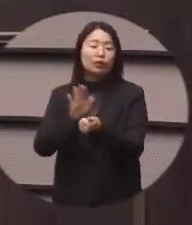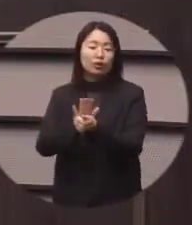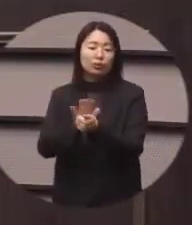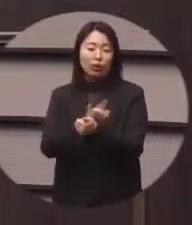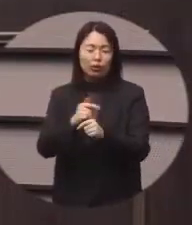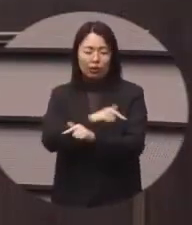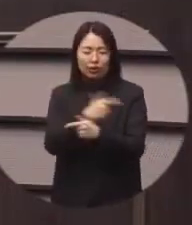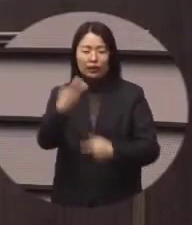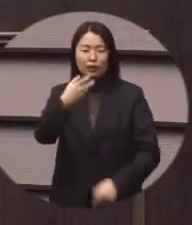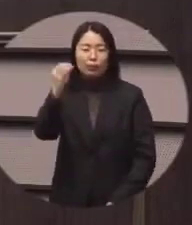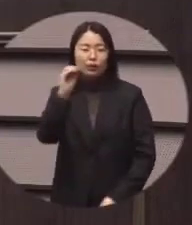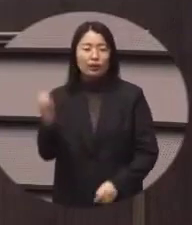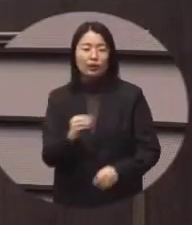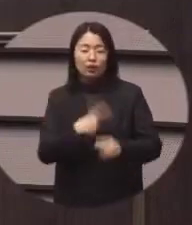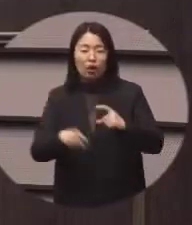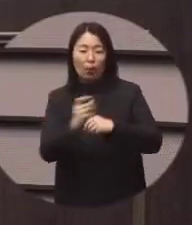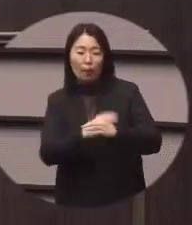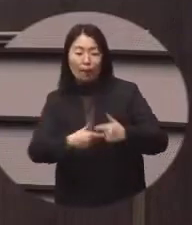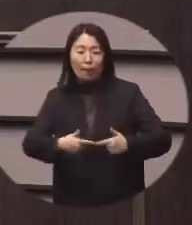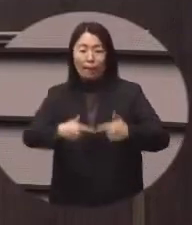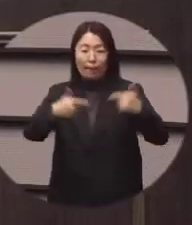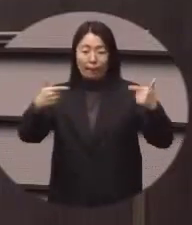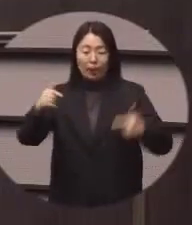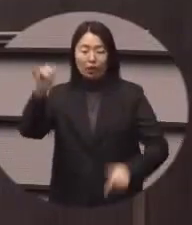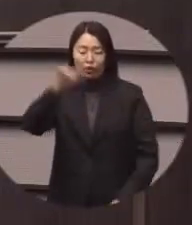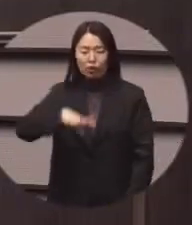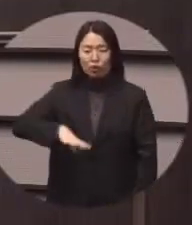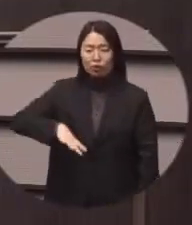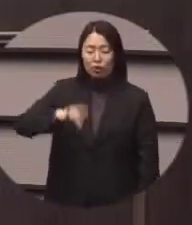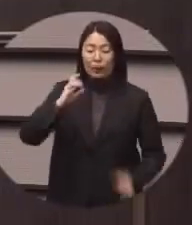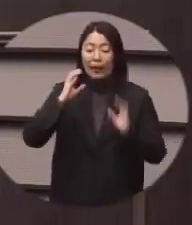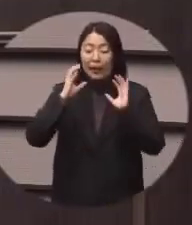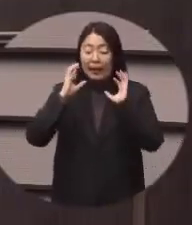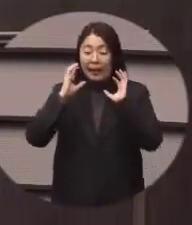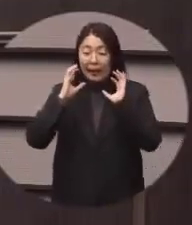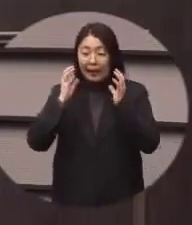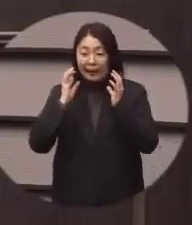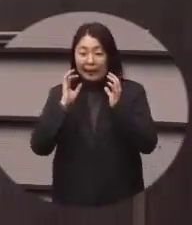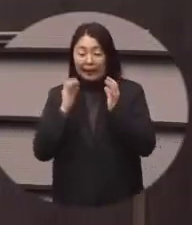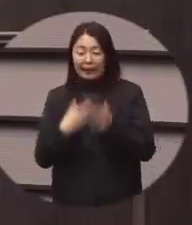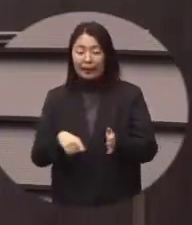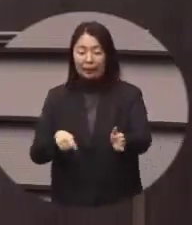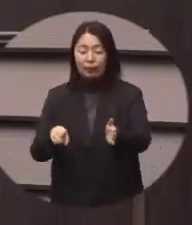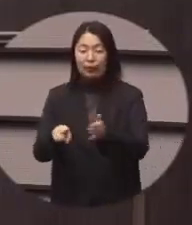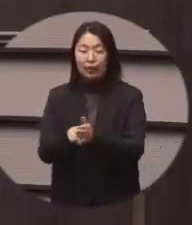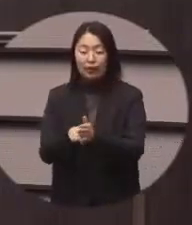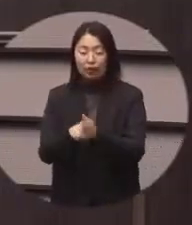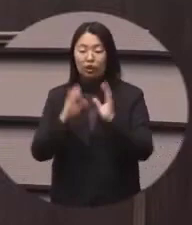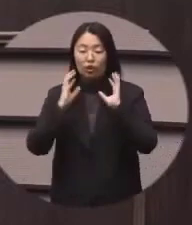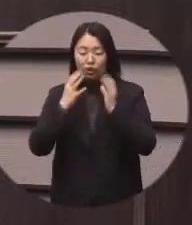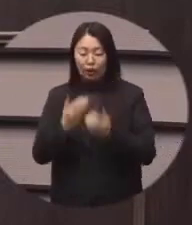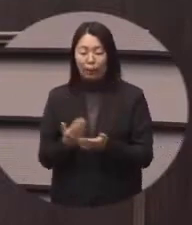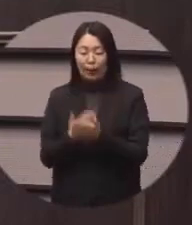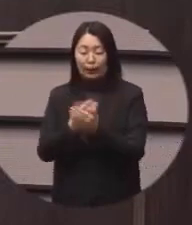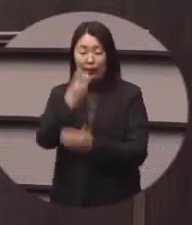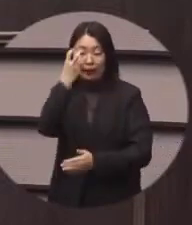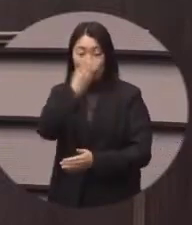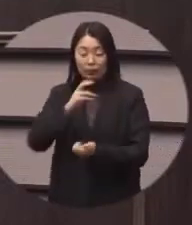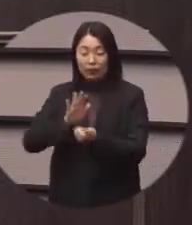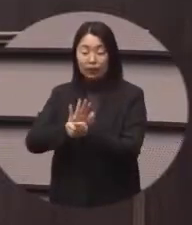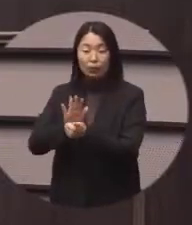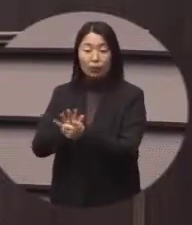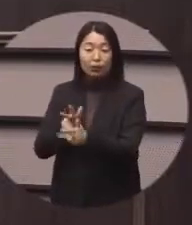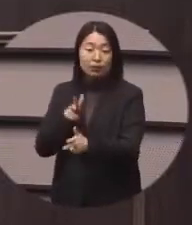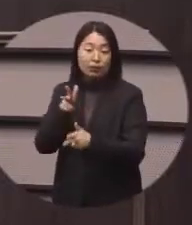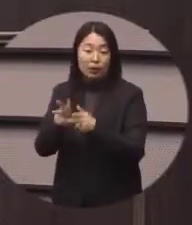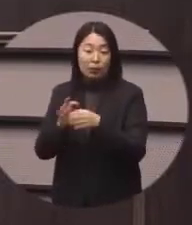70%까지 확대하고 전국 최초로 영유아 전체를 대상으로 한 영유아 발달검사 지원사업을 통해 출산 육아